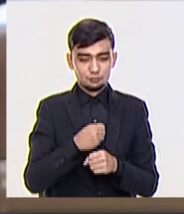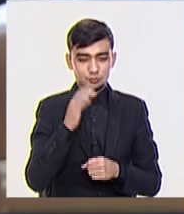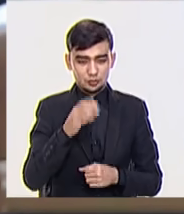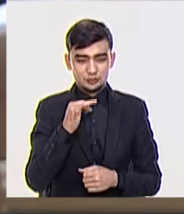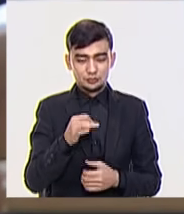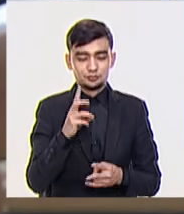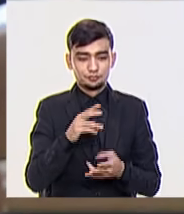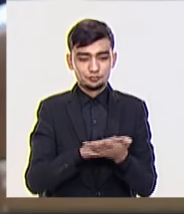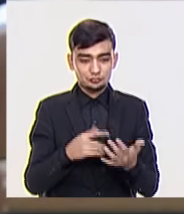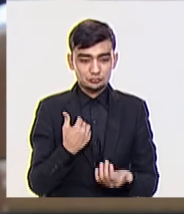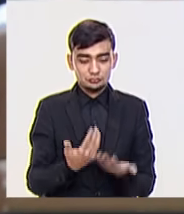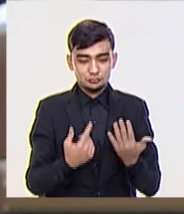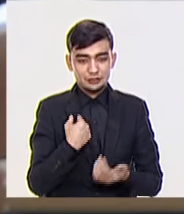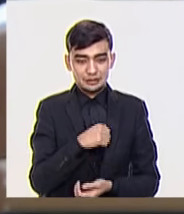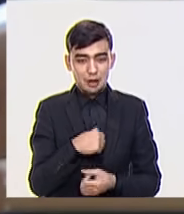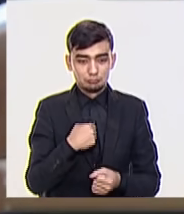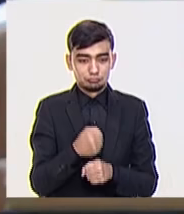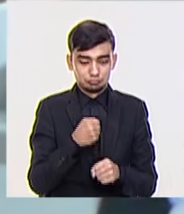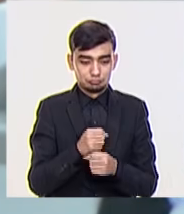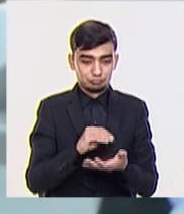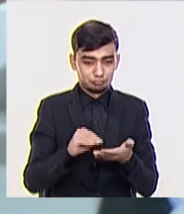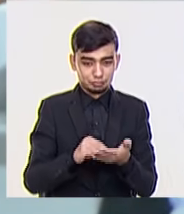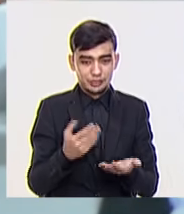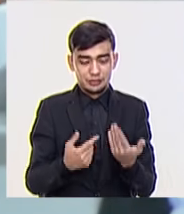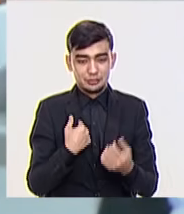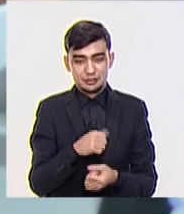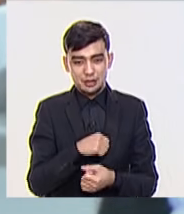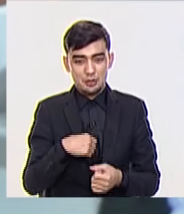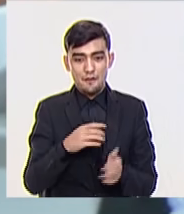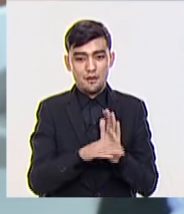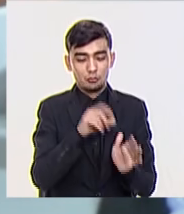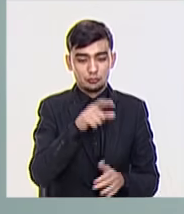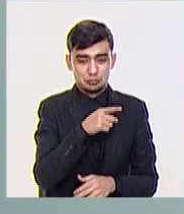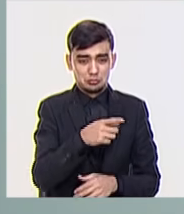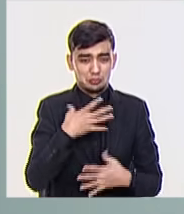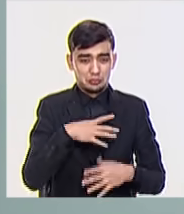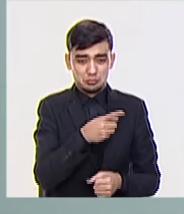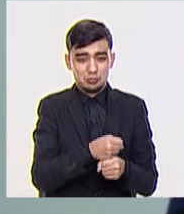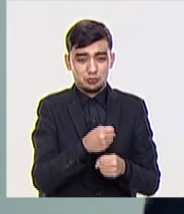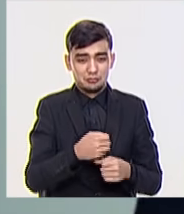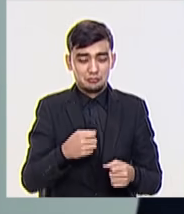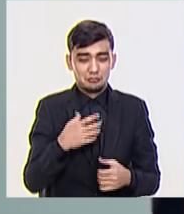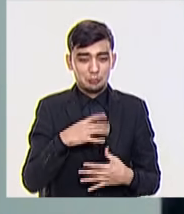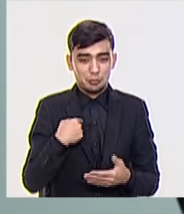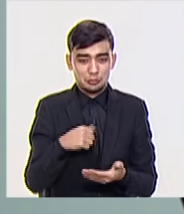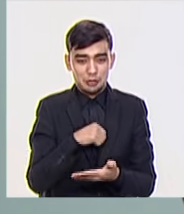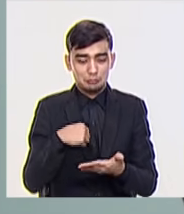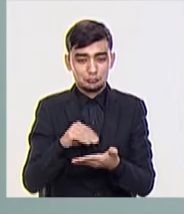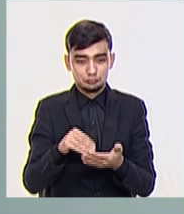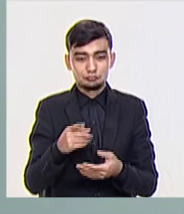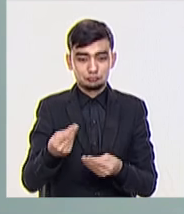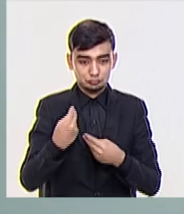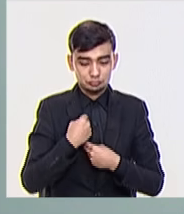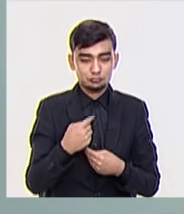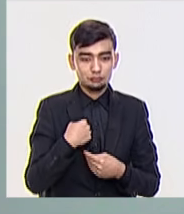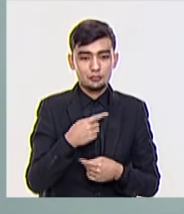егер өзіміз жазсақ депутаттардың керегіне деген сауалды депутаттардың өзіне қойды. Жазыңыздар ұсыныс, біз ары қарай жібереміз дейсіз.